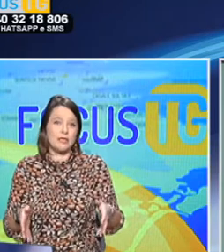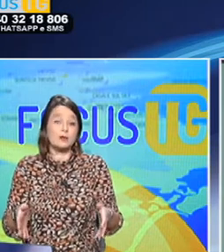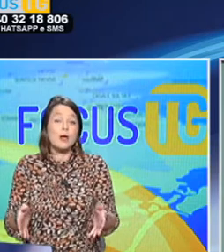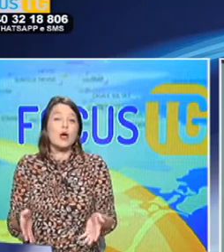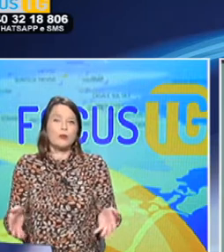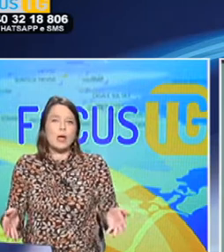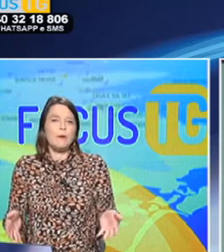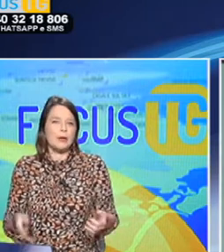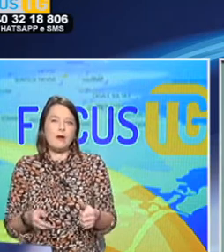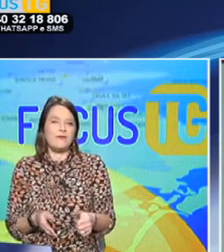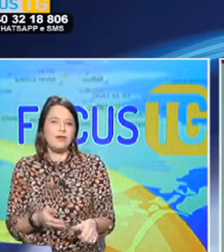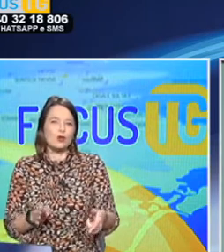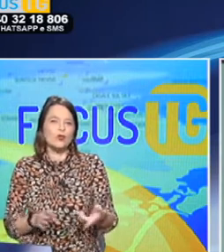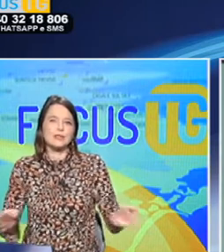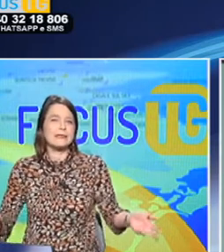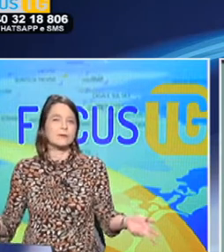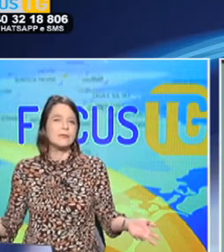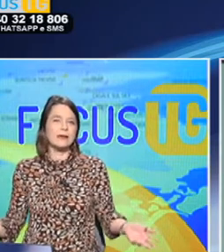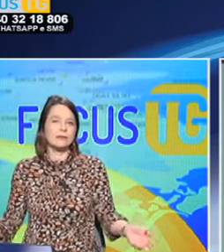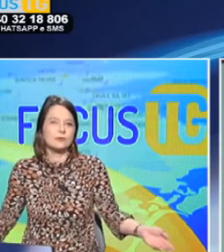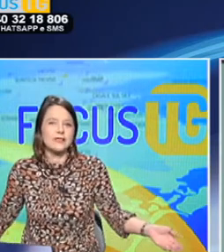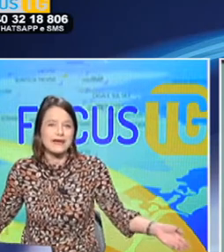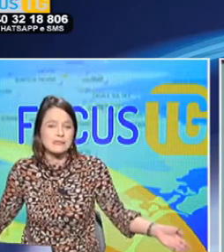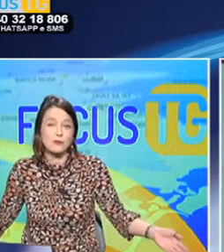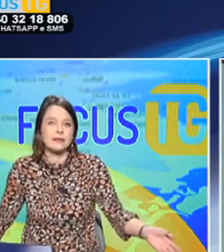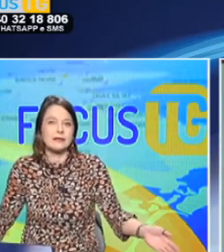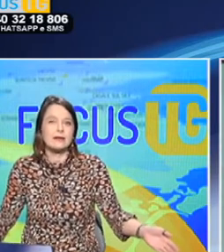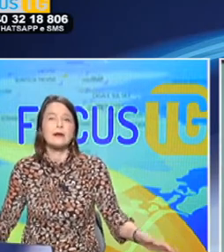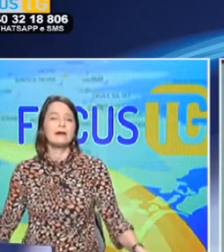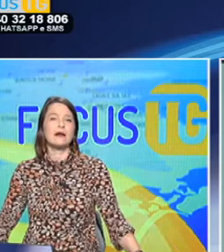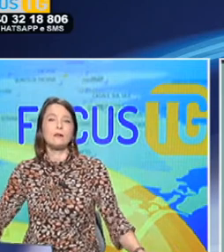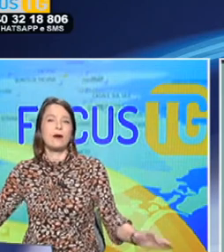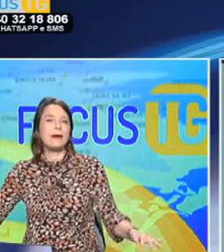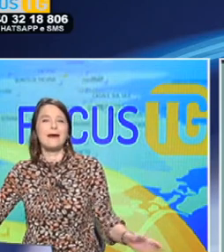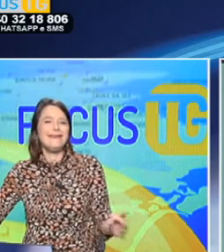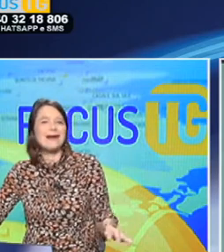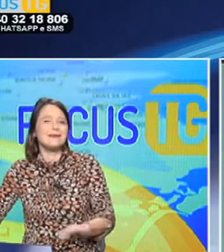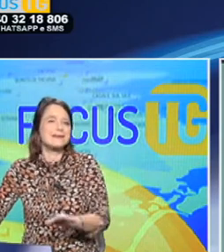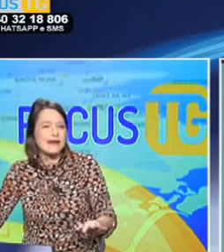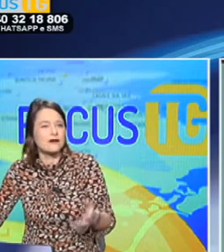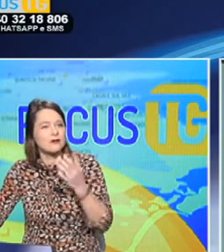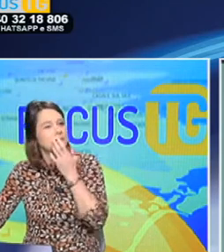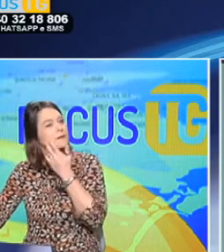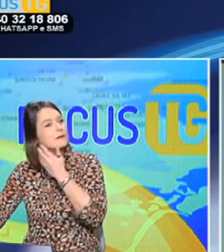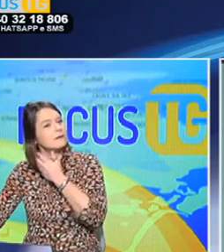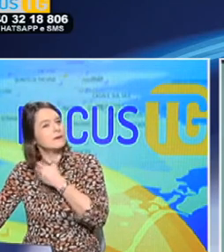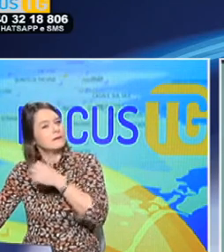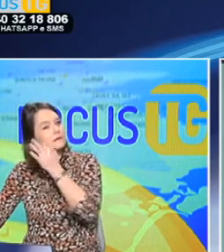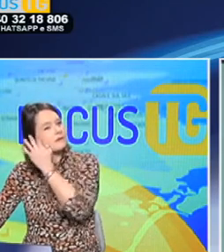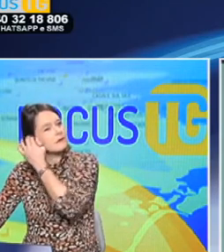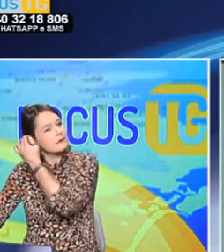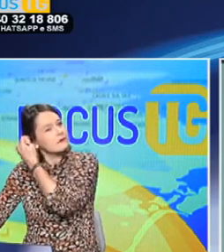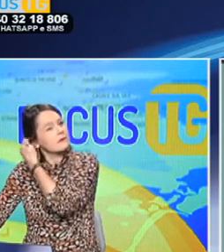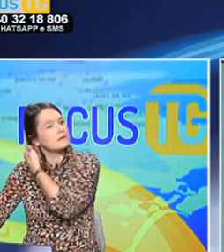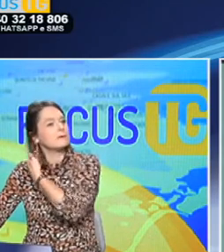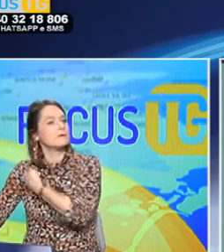questo momento. Purtroppo però l'affitto, luce, gas e quant'altro, quelli restano, tra l'altro a entrate zero. Esatto,